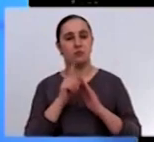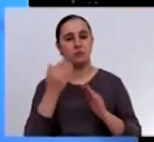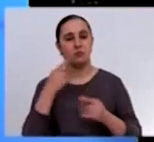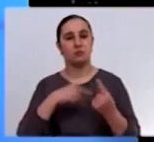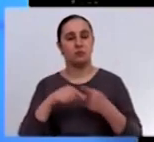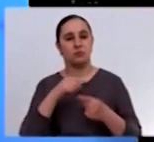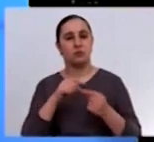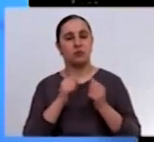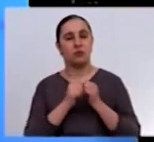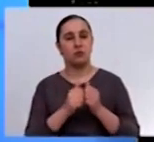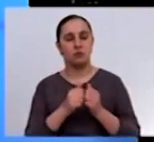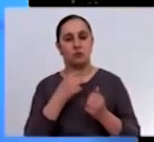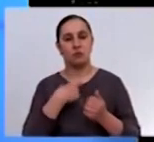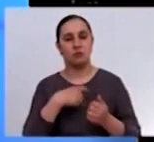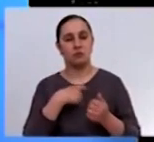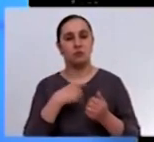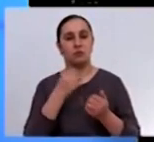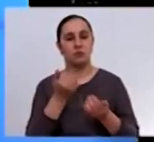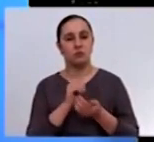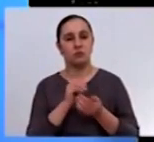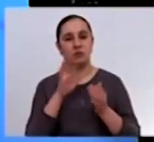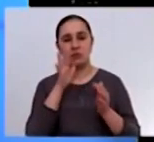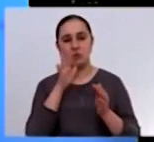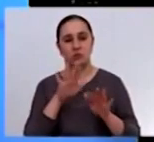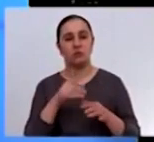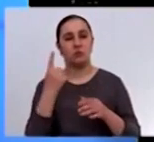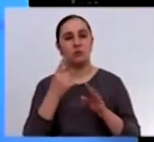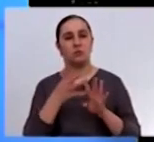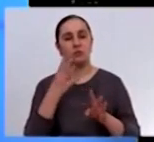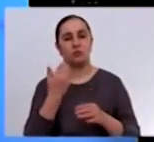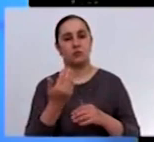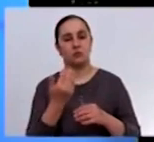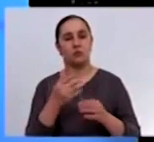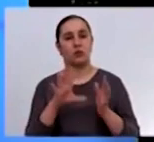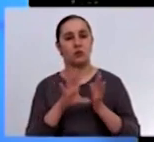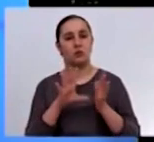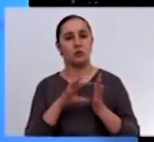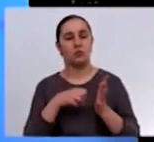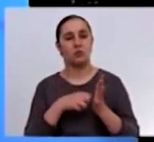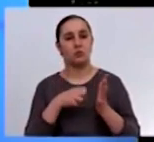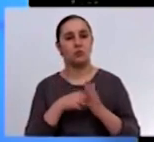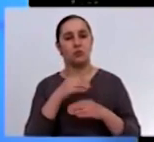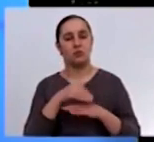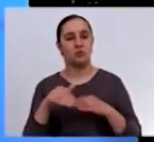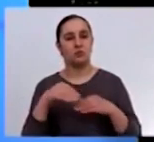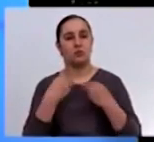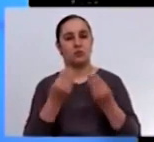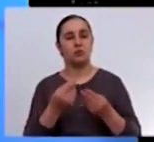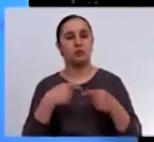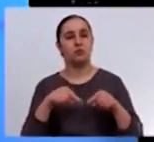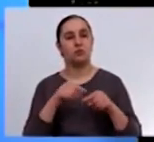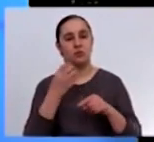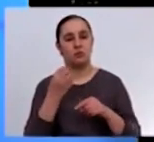biznes hamkoringizga o'zingizni tanishtirgan vaqtingizda, demak, birinchi o'rinda siz elektron pochta manzilingizni bersangiz, u yana